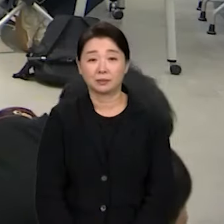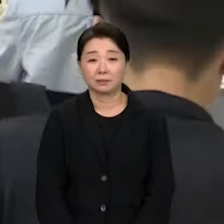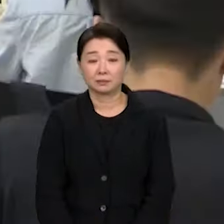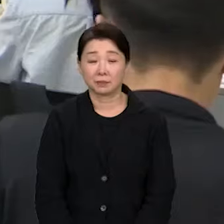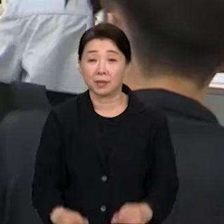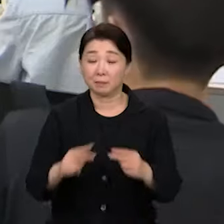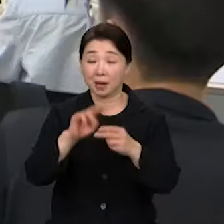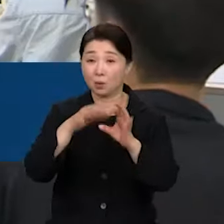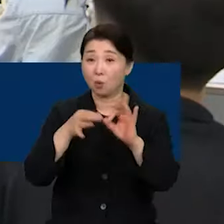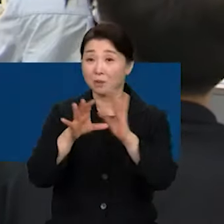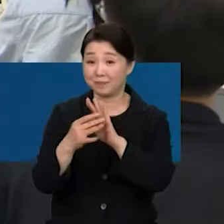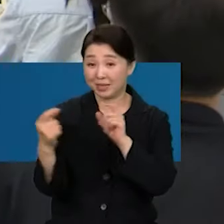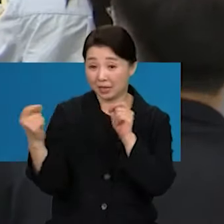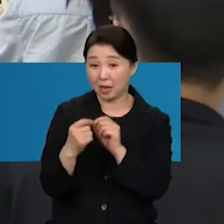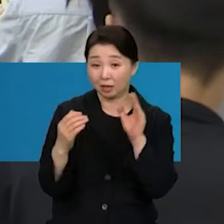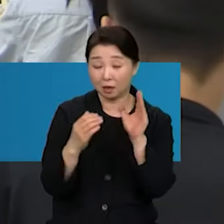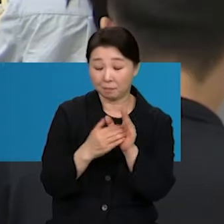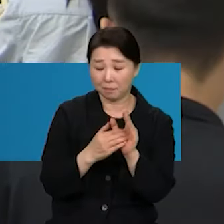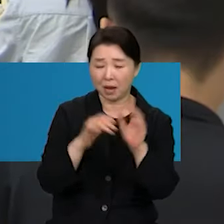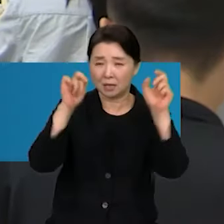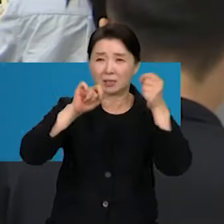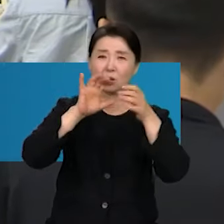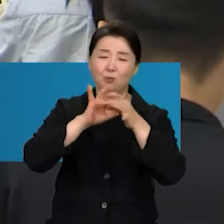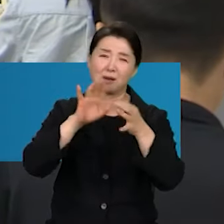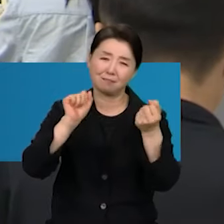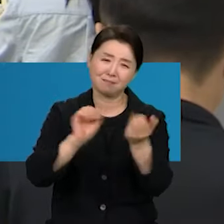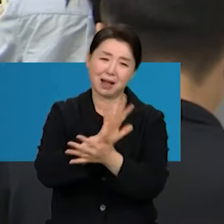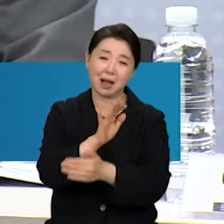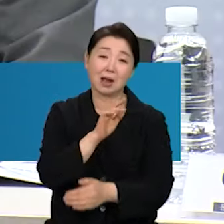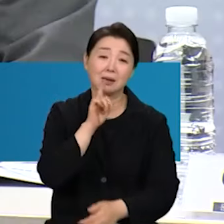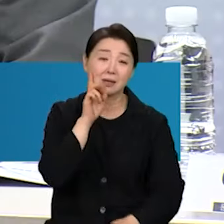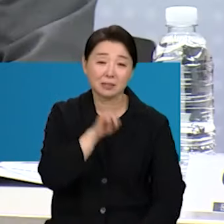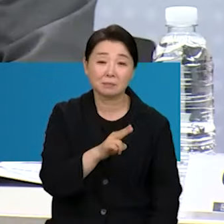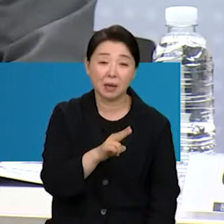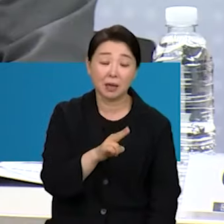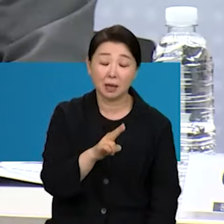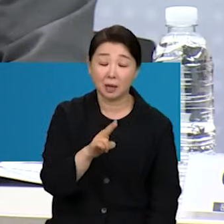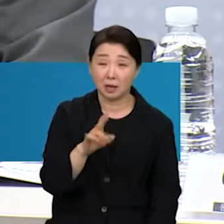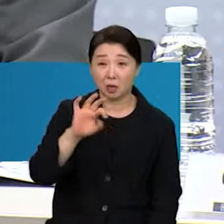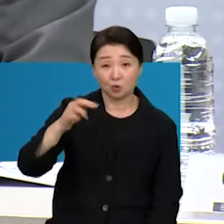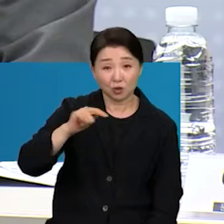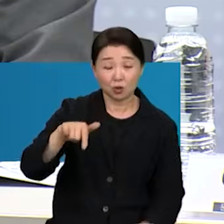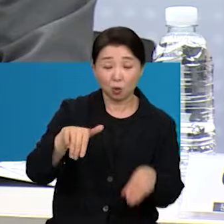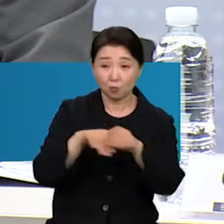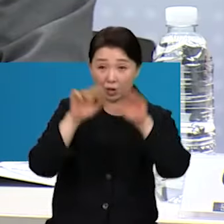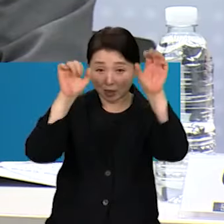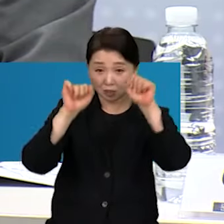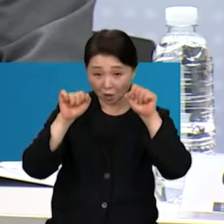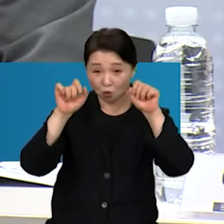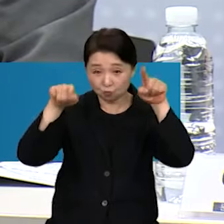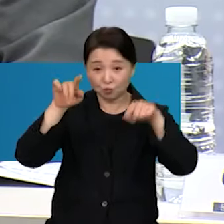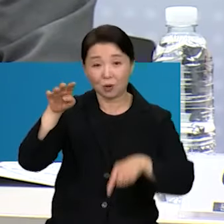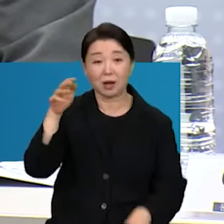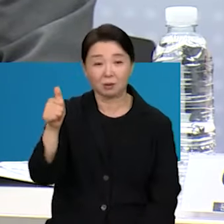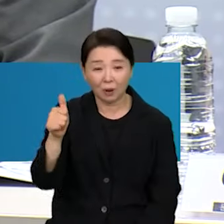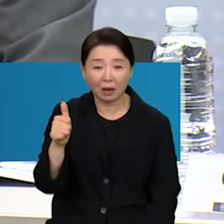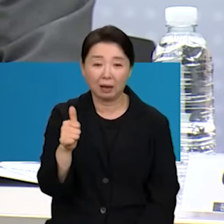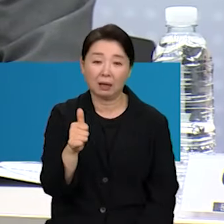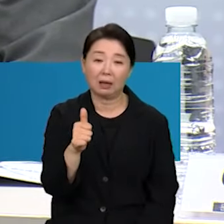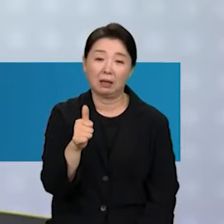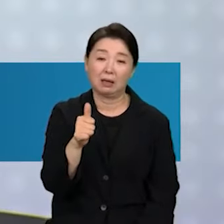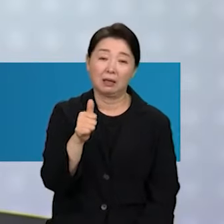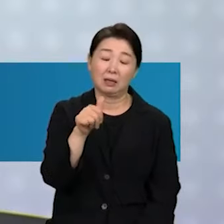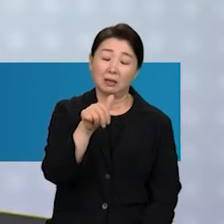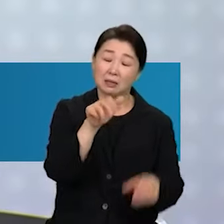파리 올림픽을 앞두고 우리 체육계가 시끄럽습니다. 유인촌 문체부 장관과 이기흥 대한체육회장의 갈등